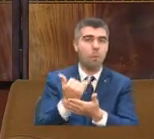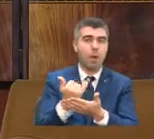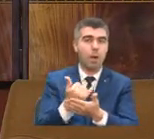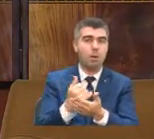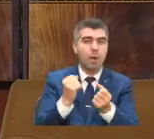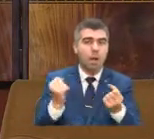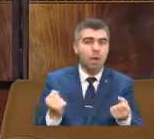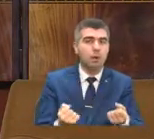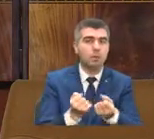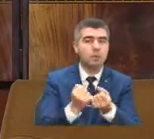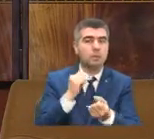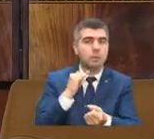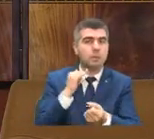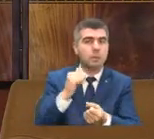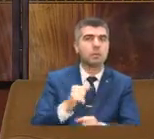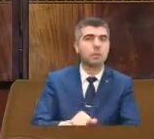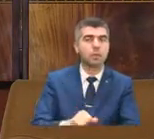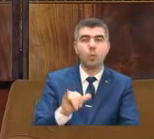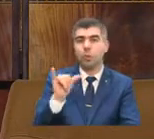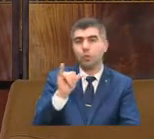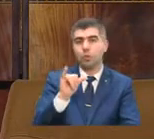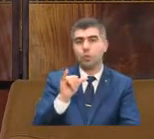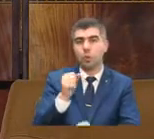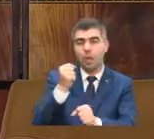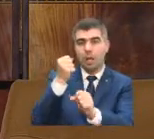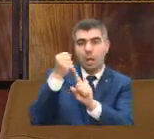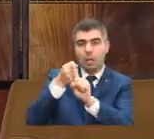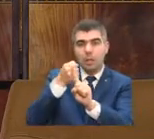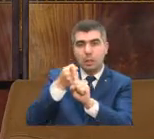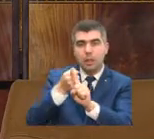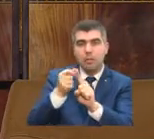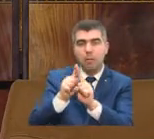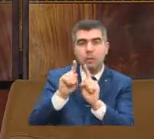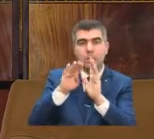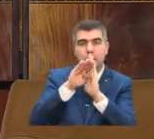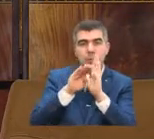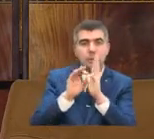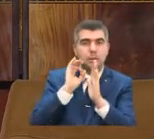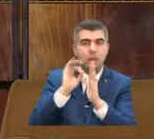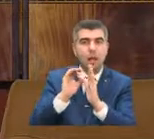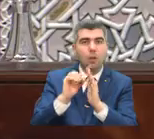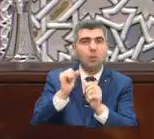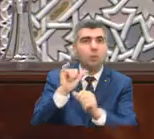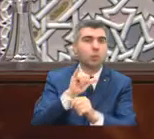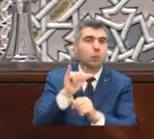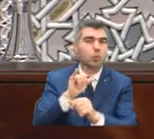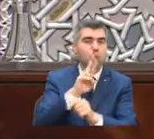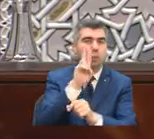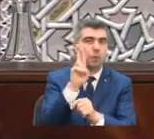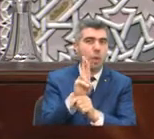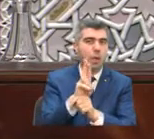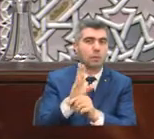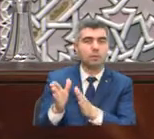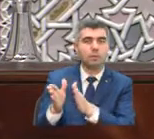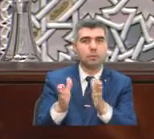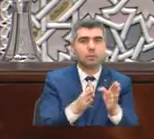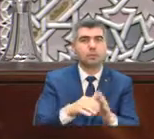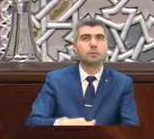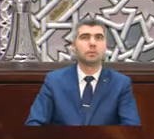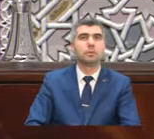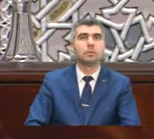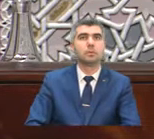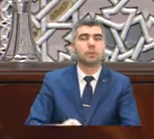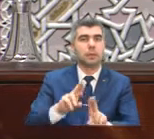مستديم. عن حصيلة عمل لجنة الاستثمارات نسائلكم سيد الوزير. جوابكم سيد